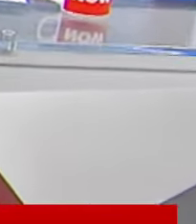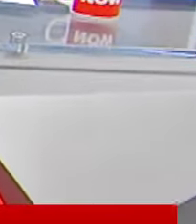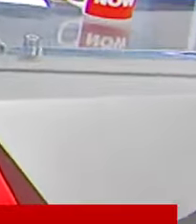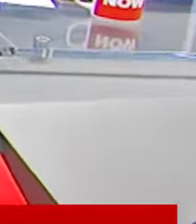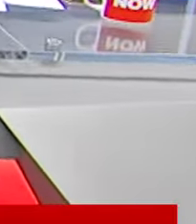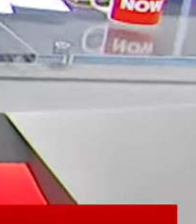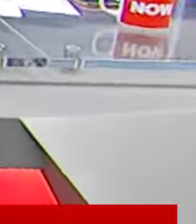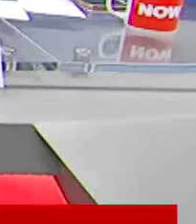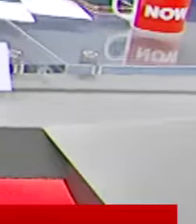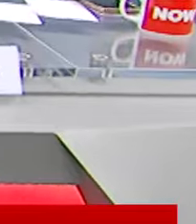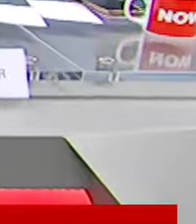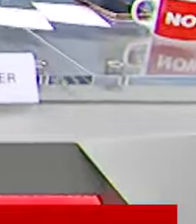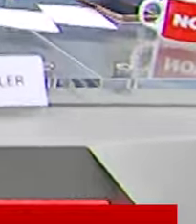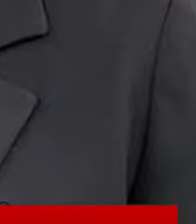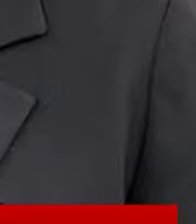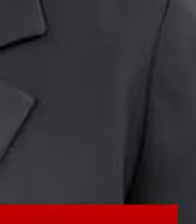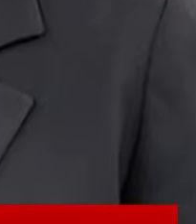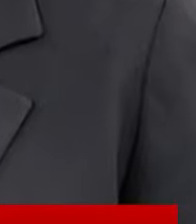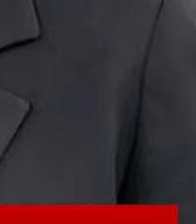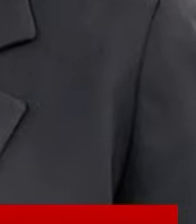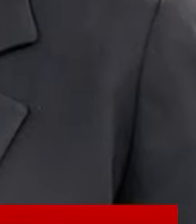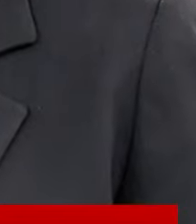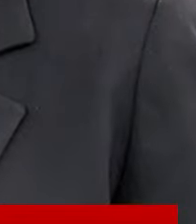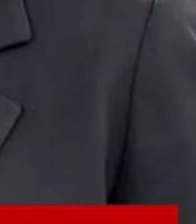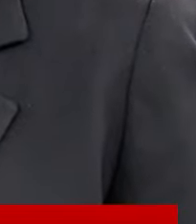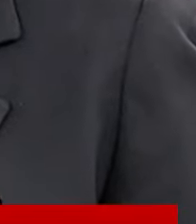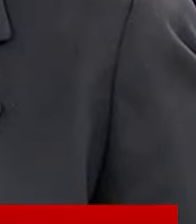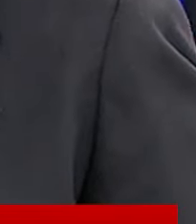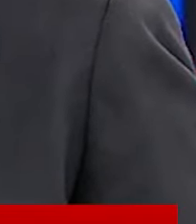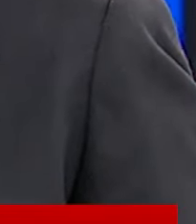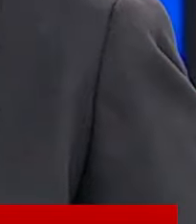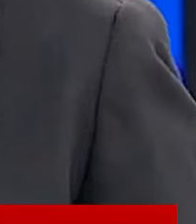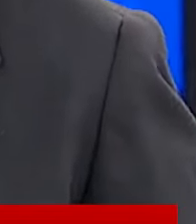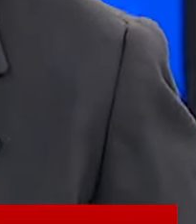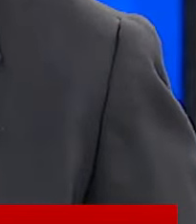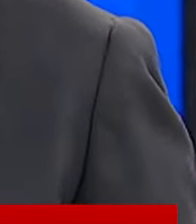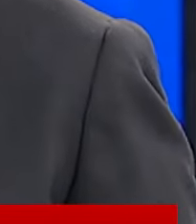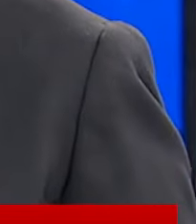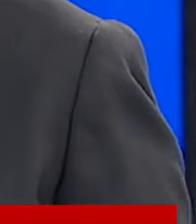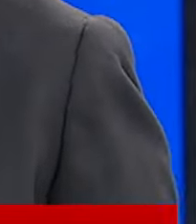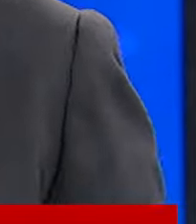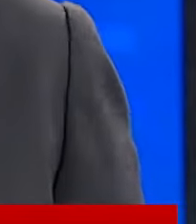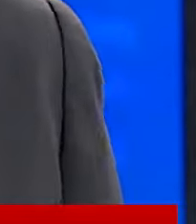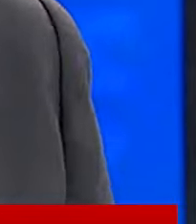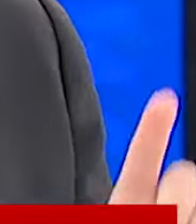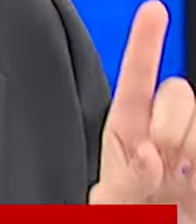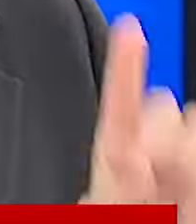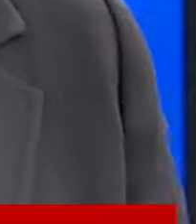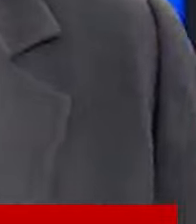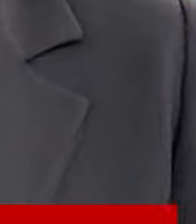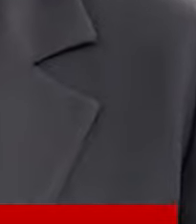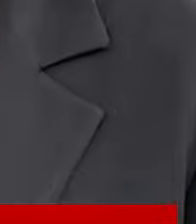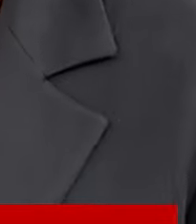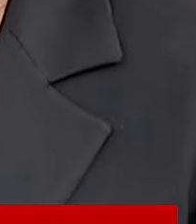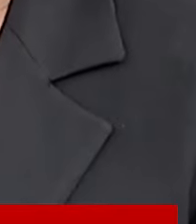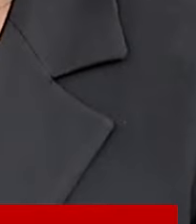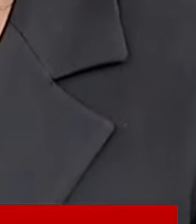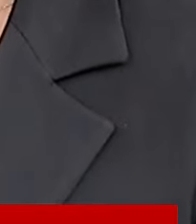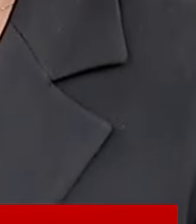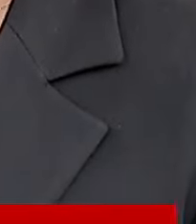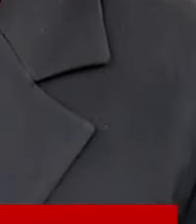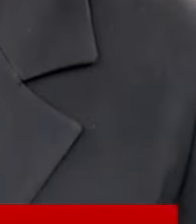yeni mağdur yaratmadan yeni bir e icraat gerçekleşmedi AK Parti bugüne kadar bakın taşerona da aynısını yaptılar bir yılda